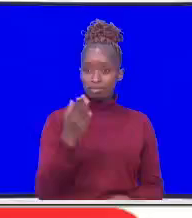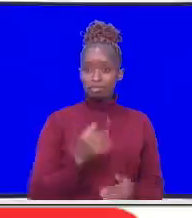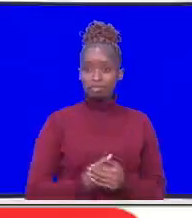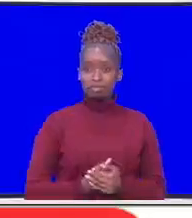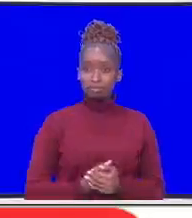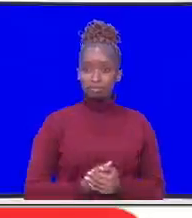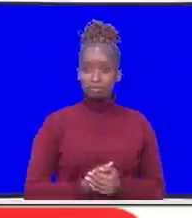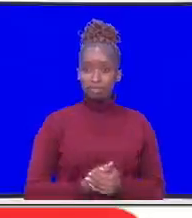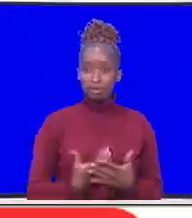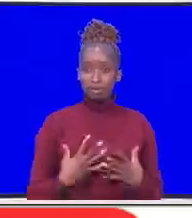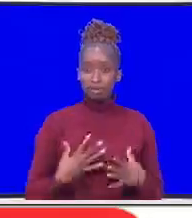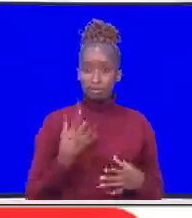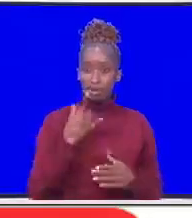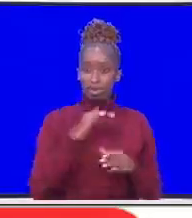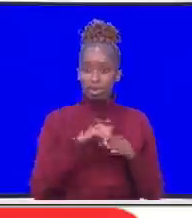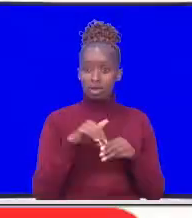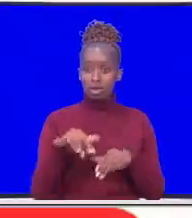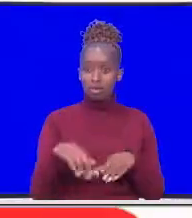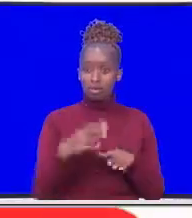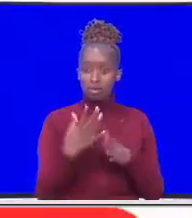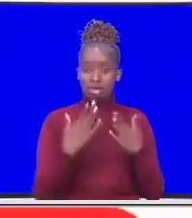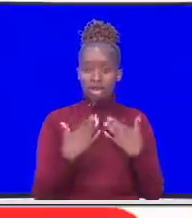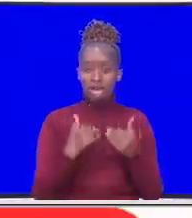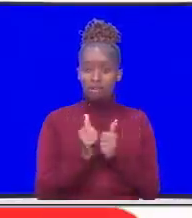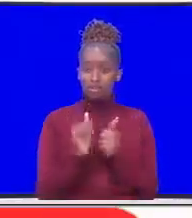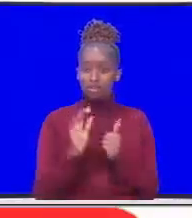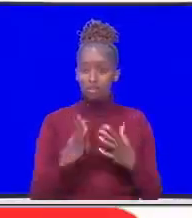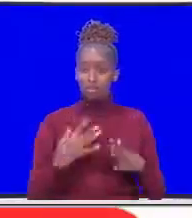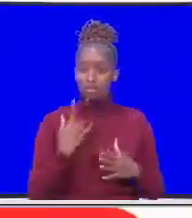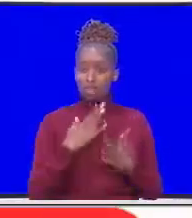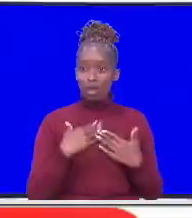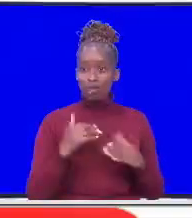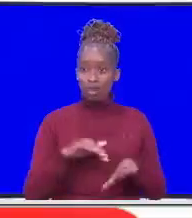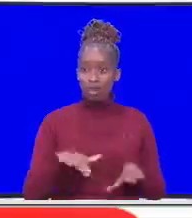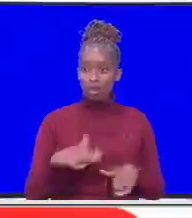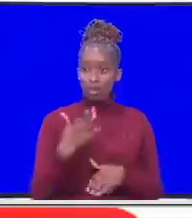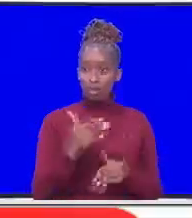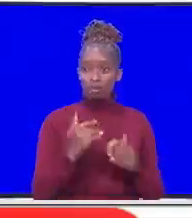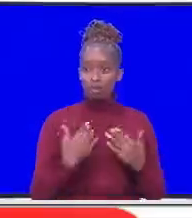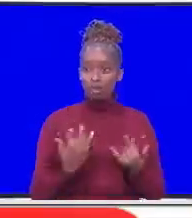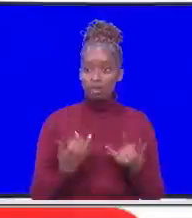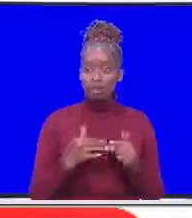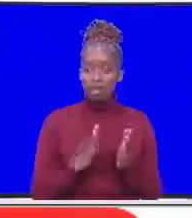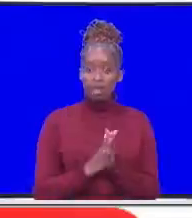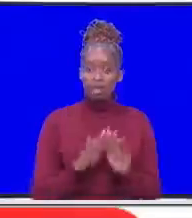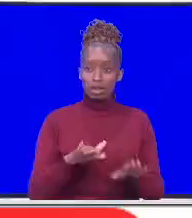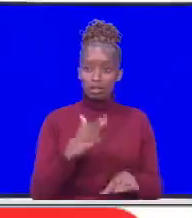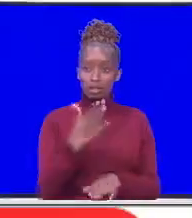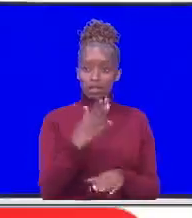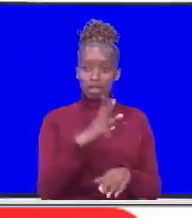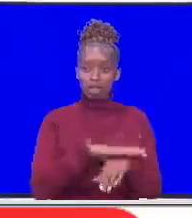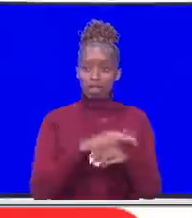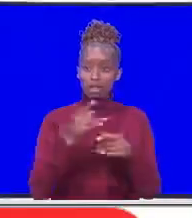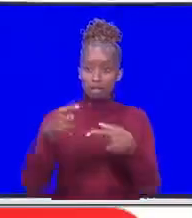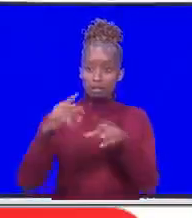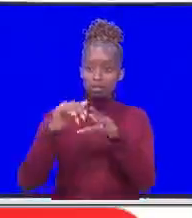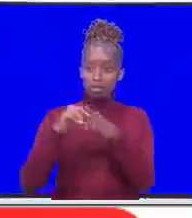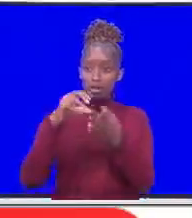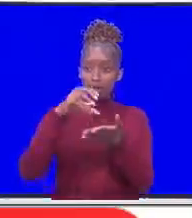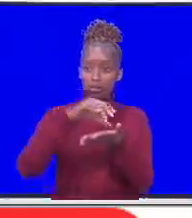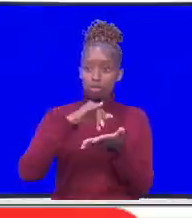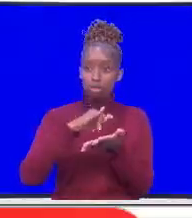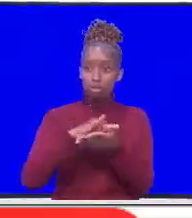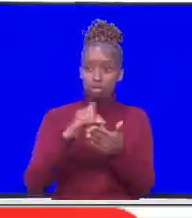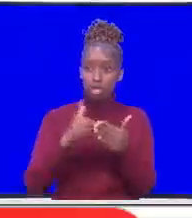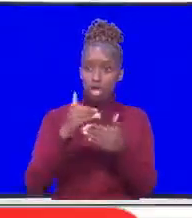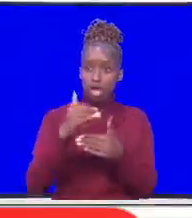Wanao mtoni ni wakazi wapatao 15 wa eneo hili la Sultan Hamud, na wamejipata kwenye hali hii baada ya